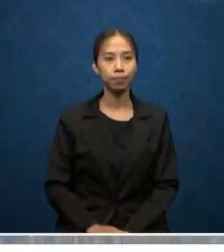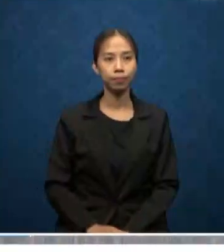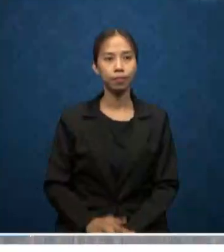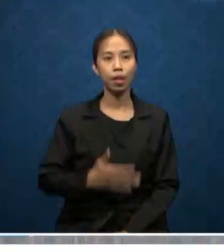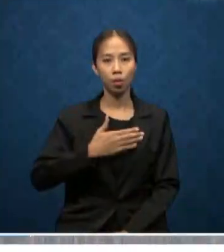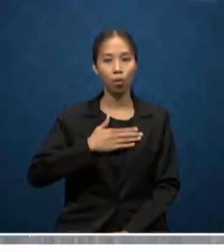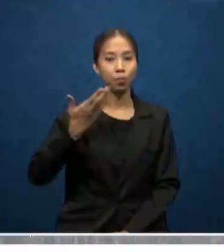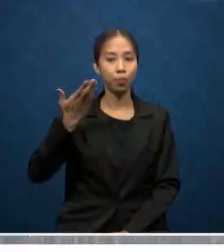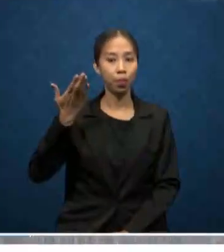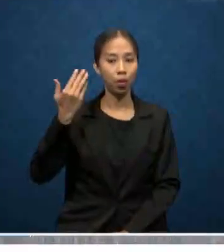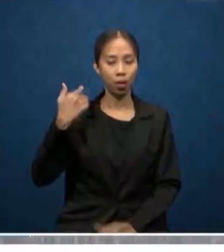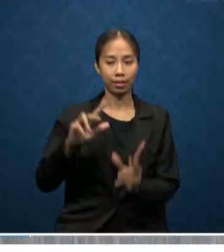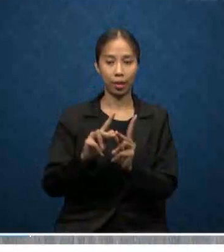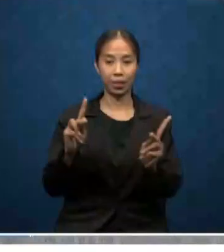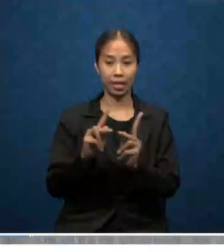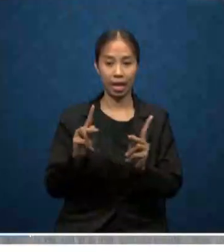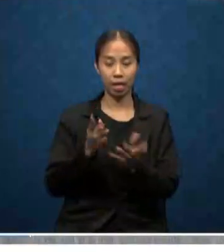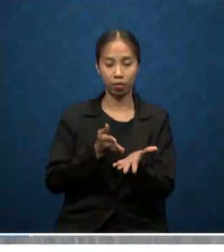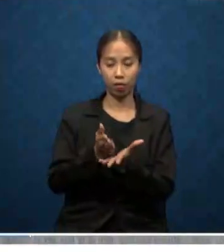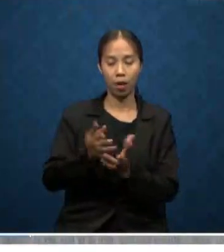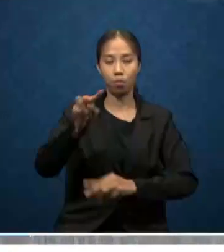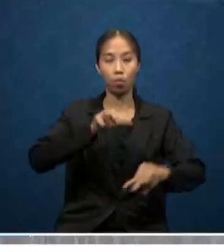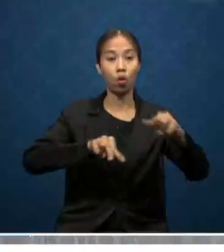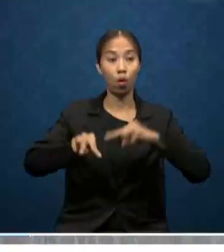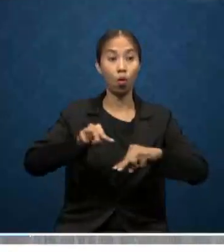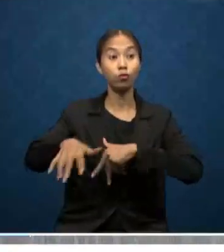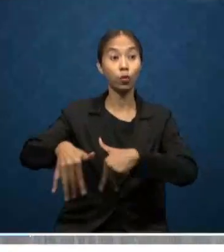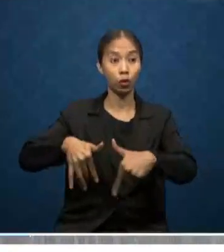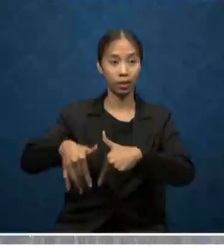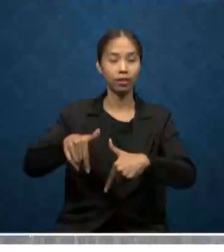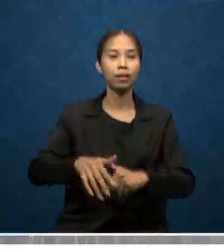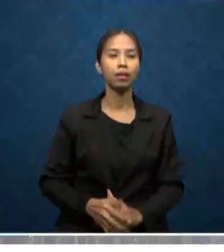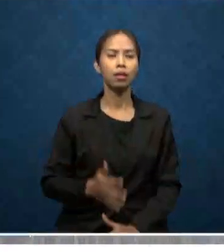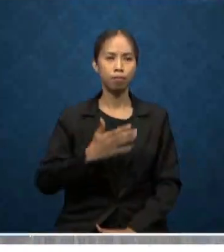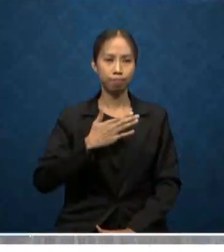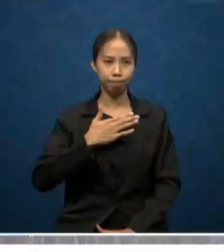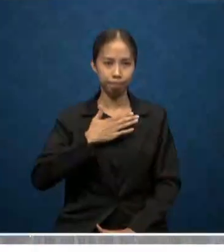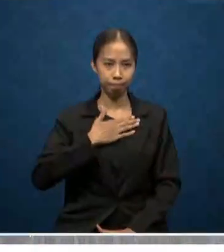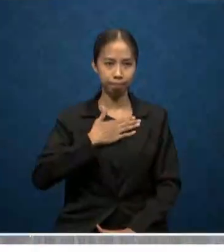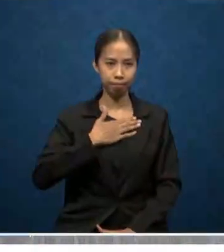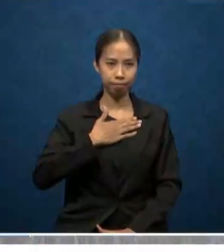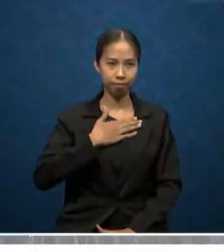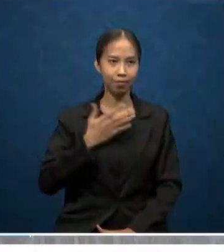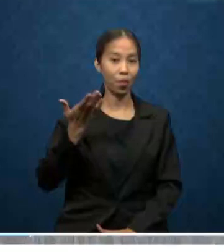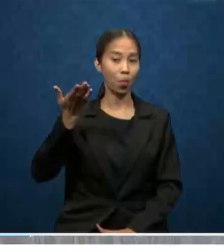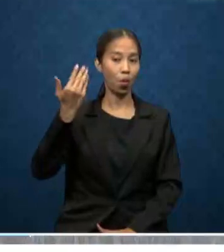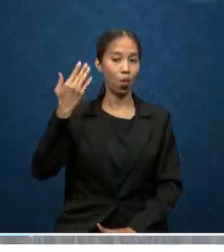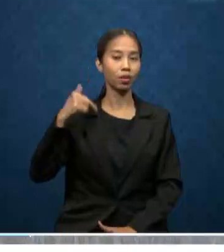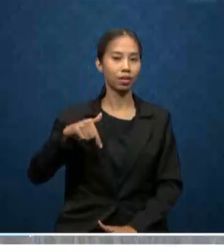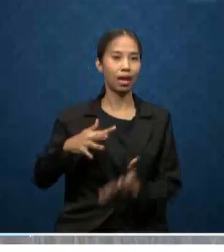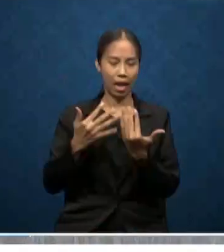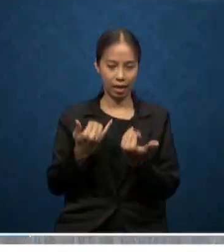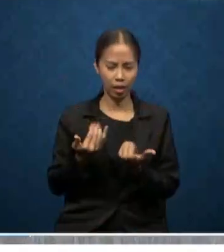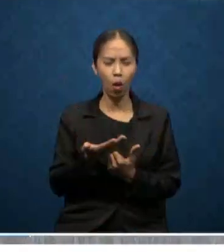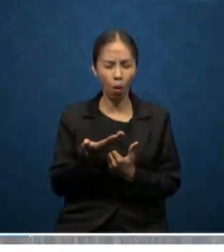กรรมาธิการการปกครองท้องถิ่นนะครับของวุฒิสภานะครับก็ขออนุญาตเป็นศิษย์เก่านะครับขึ้นมาอภิปร